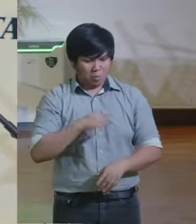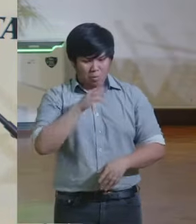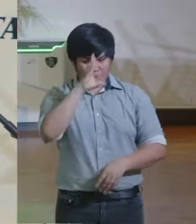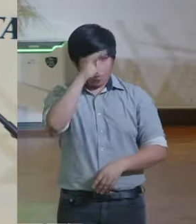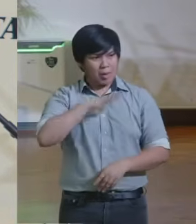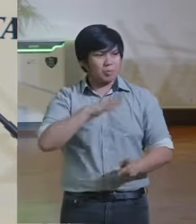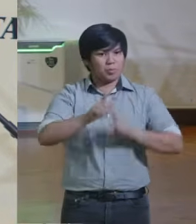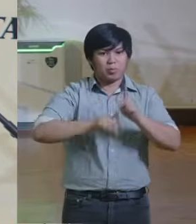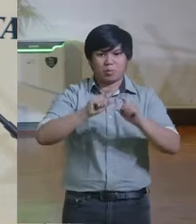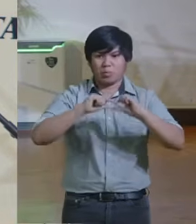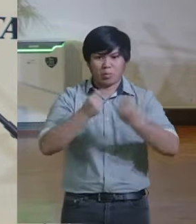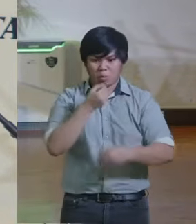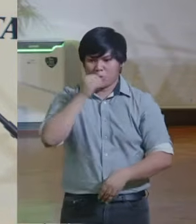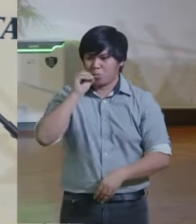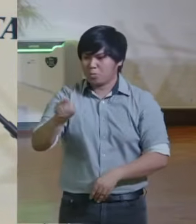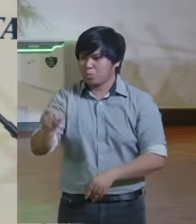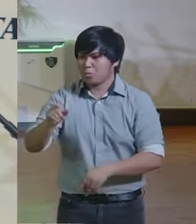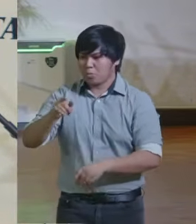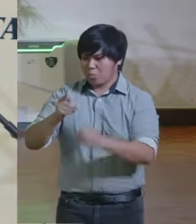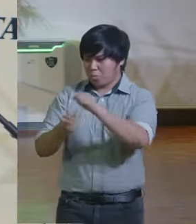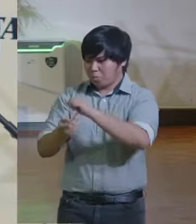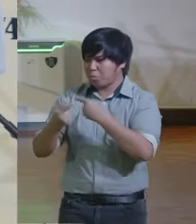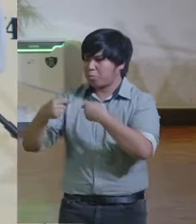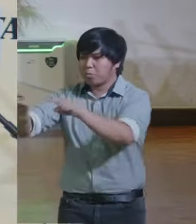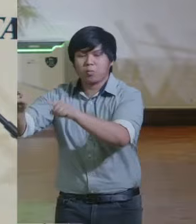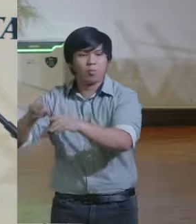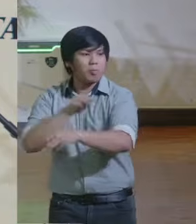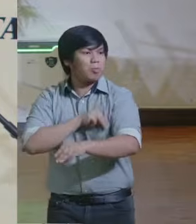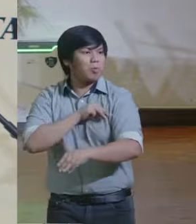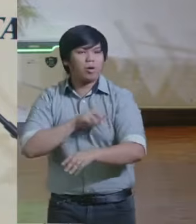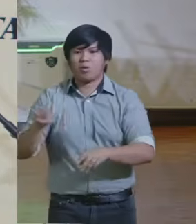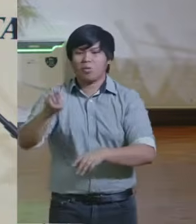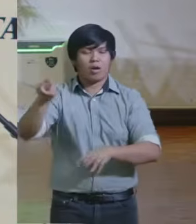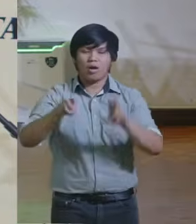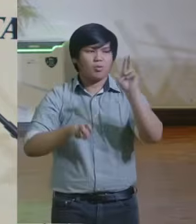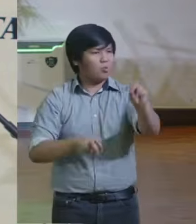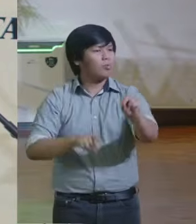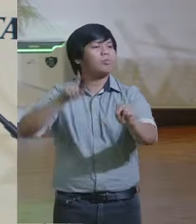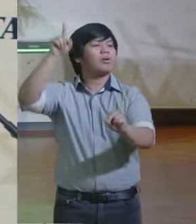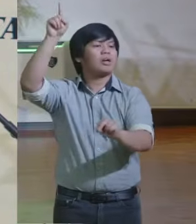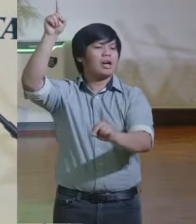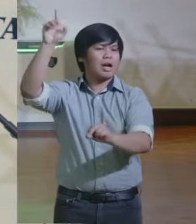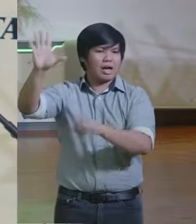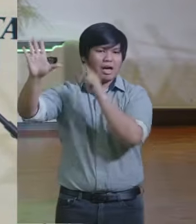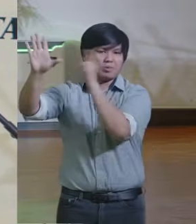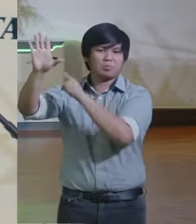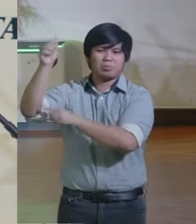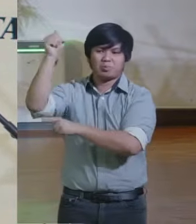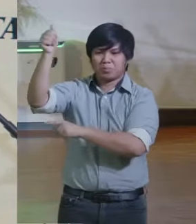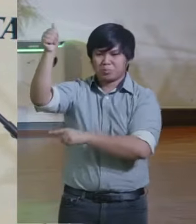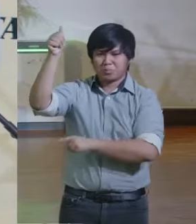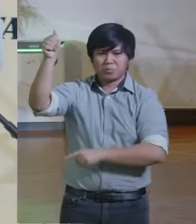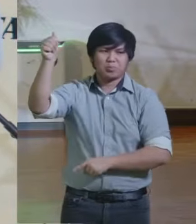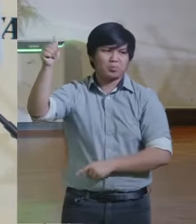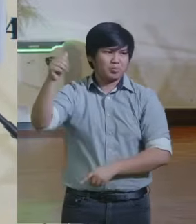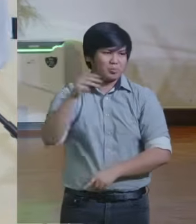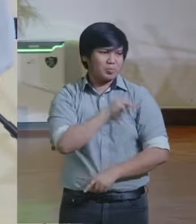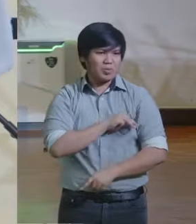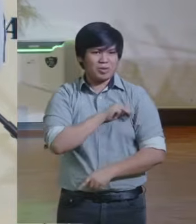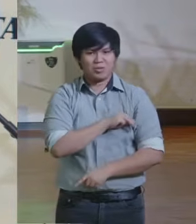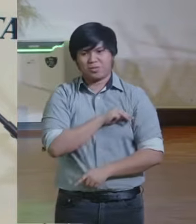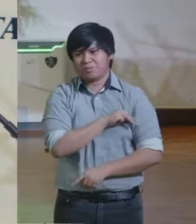Not from men nor through man. Correction po. So meron pong plural, meron